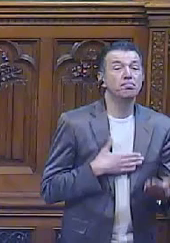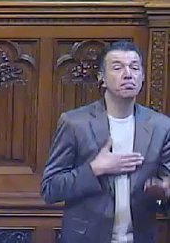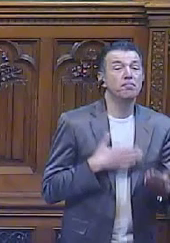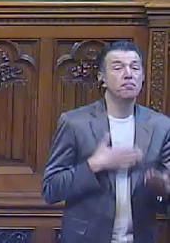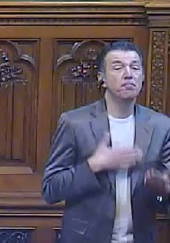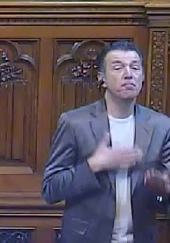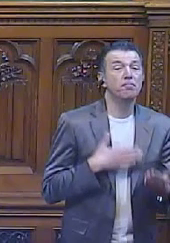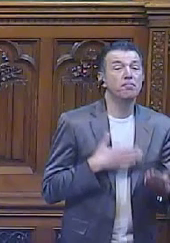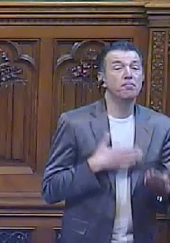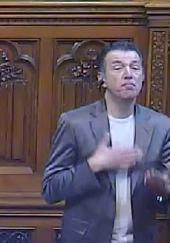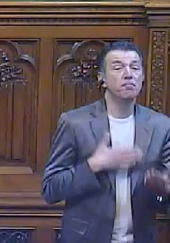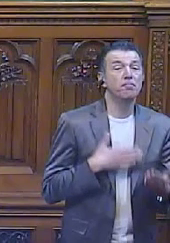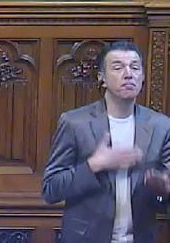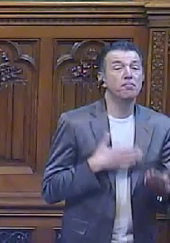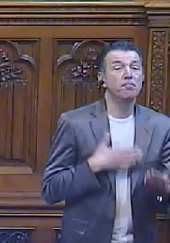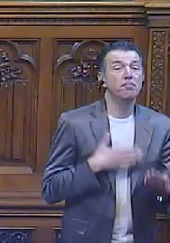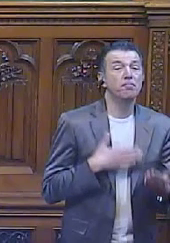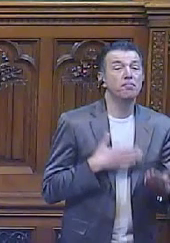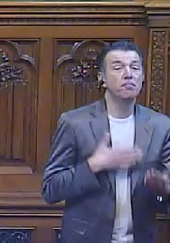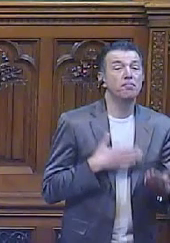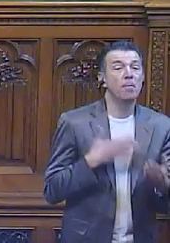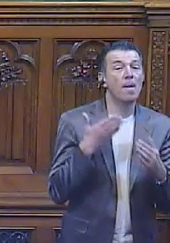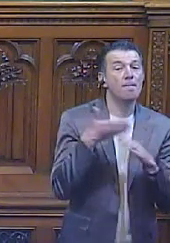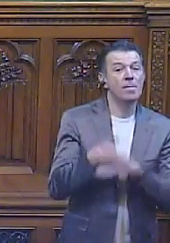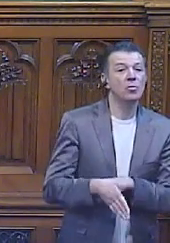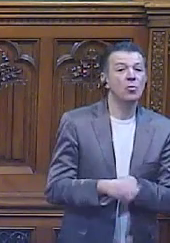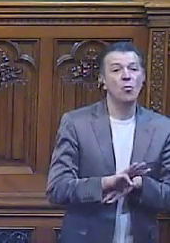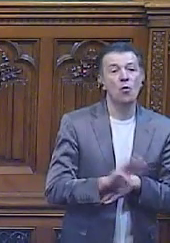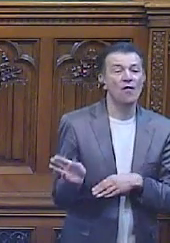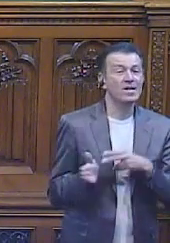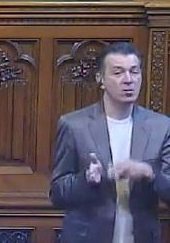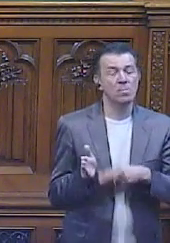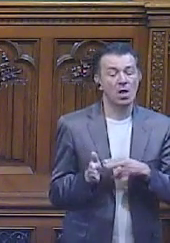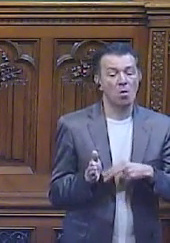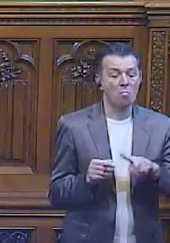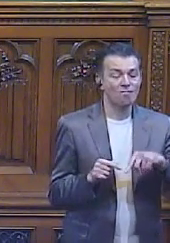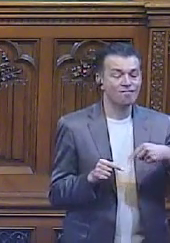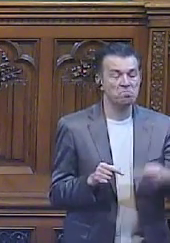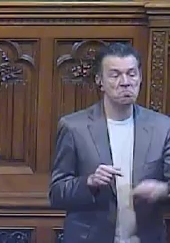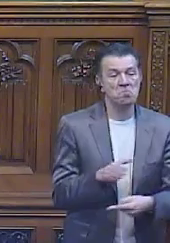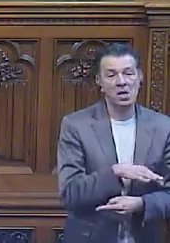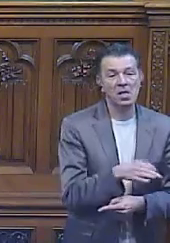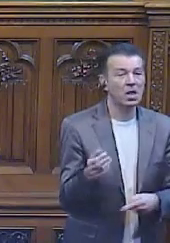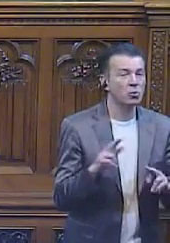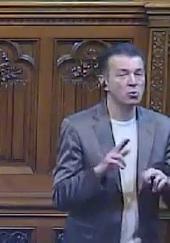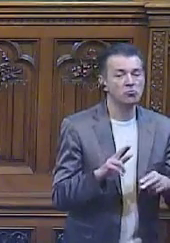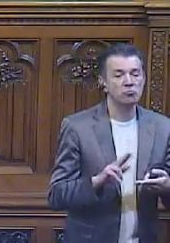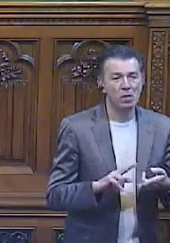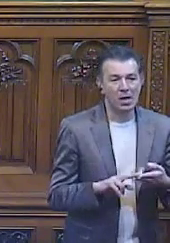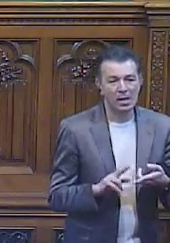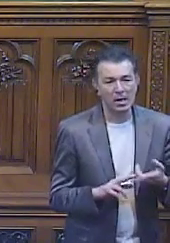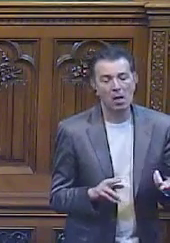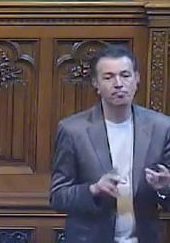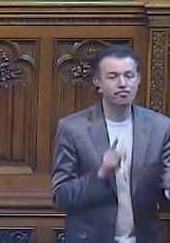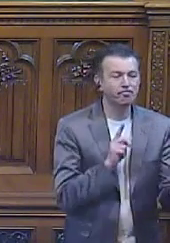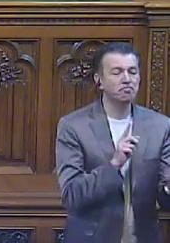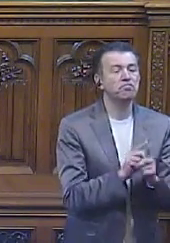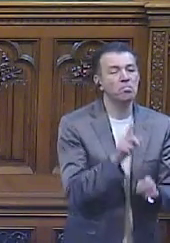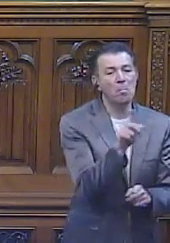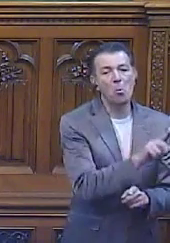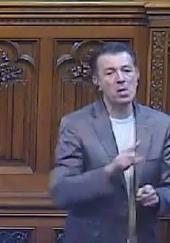Meine Damen und Herren, nach meinem Besuch am Westbahnhof habe ich dann ein paar Tage später mit einigen mir bekannten Polizisten